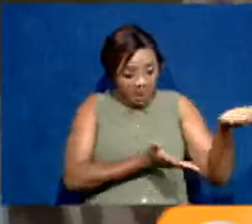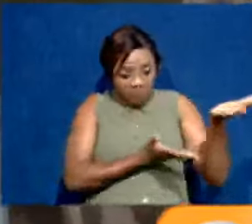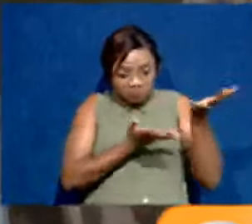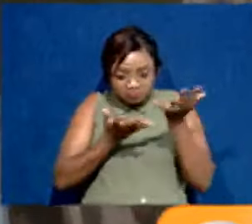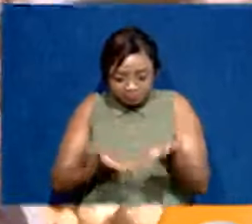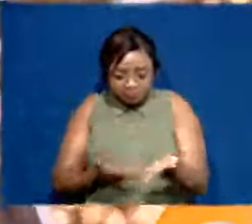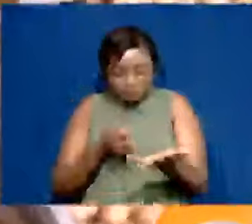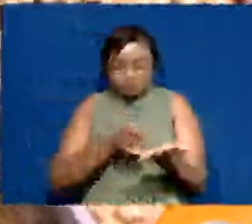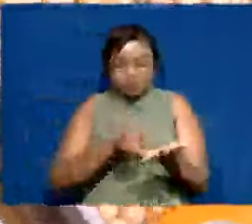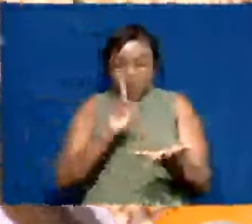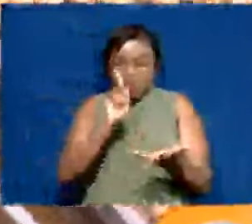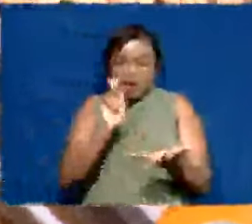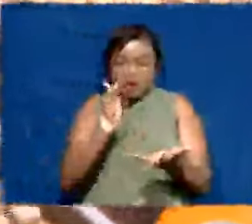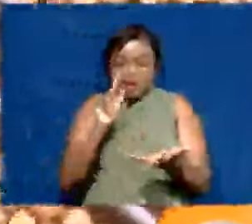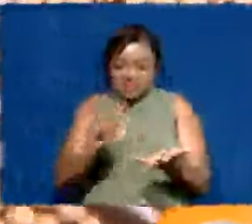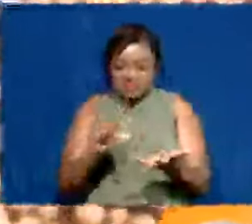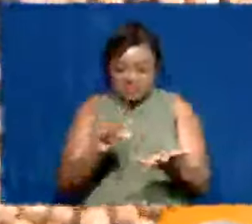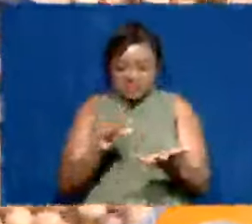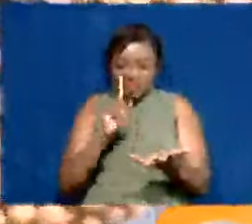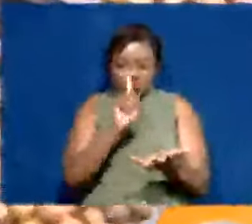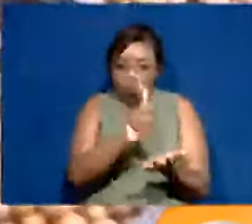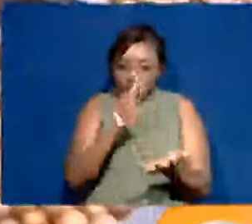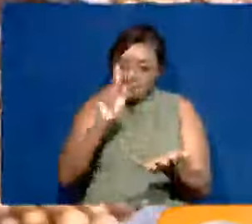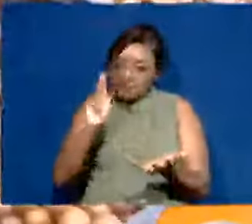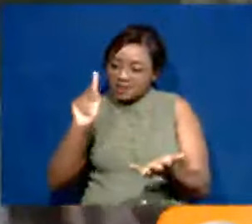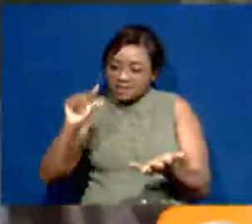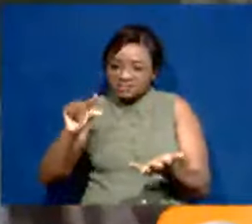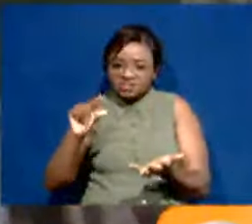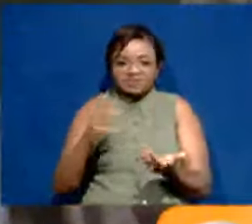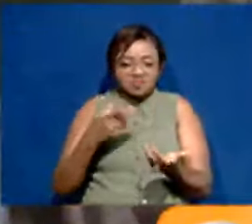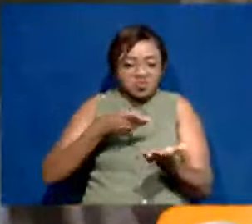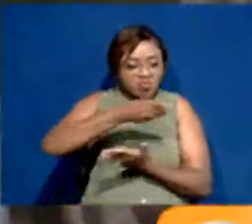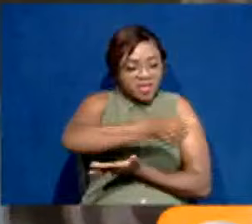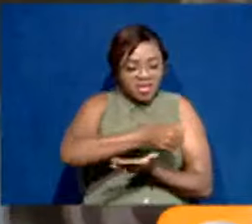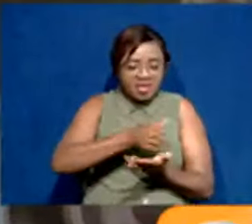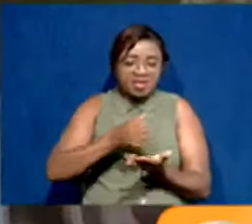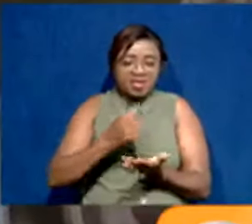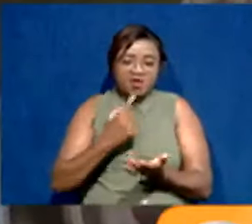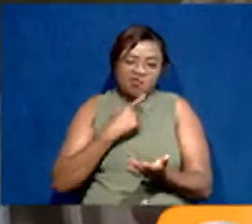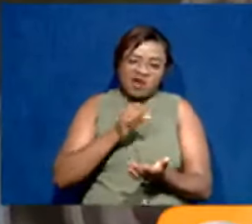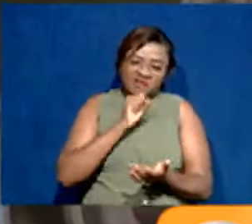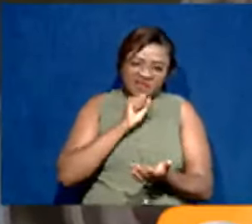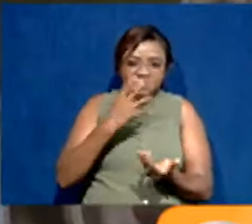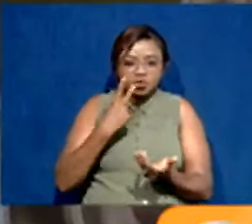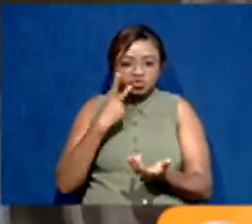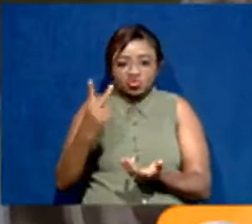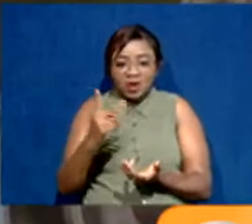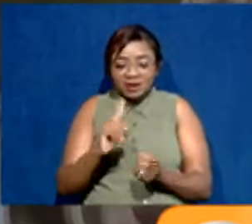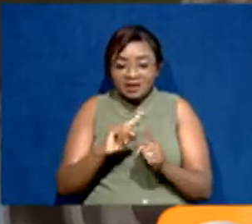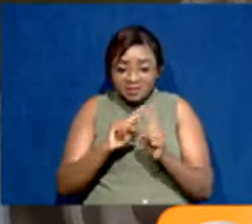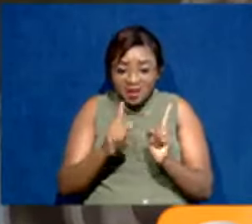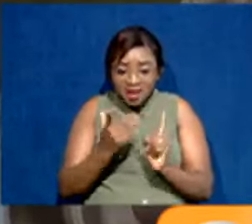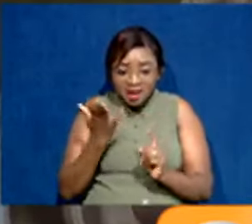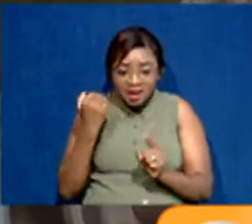kama ni kilo moja tulikuwa tunanunua na 150 200. Kwa sasa last year imeharibika